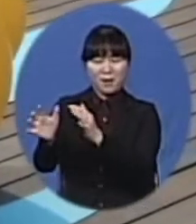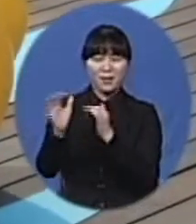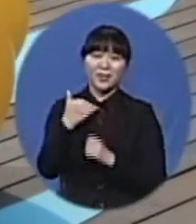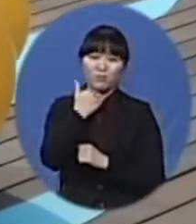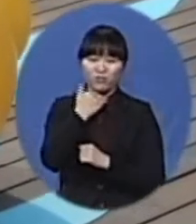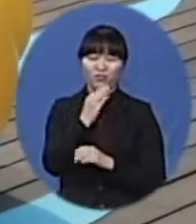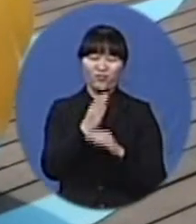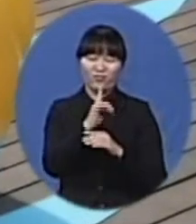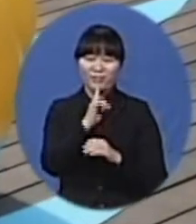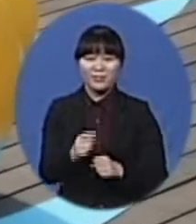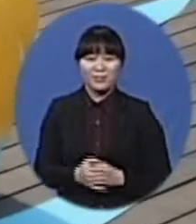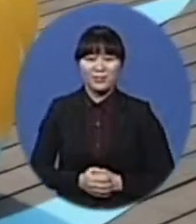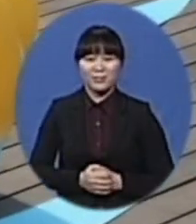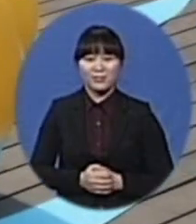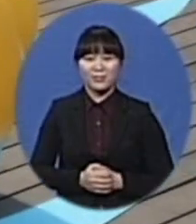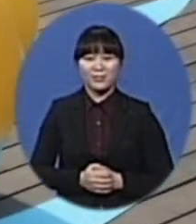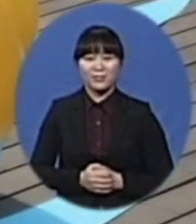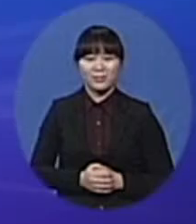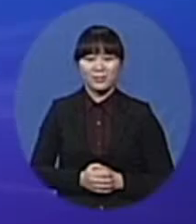있다고 합니다.